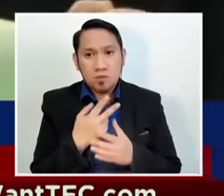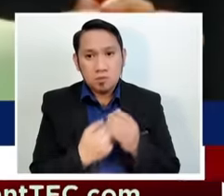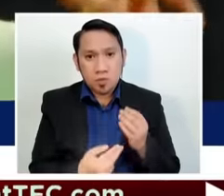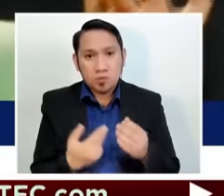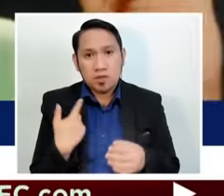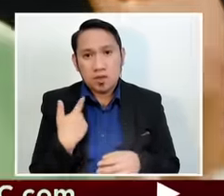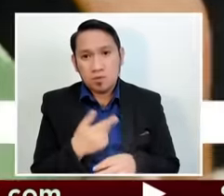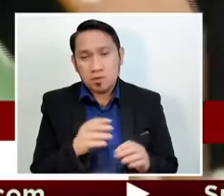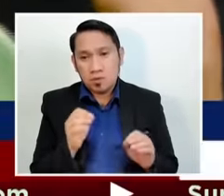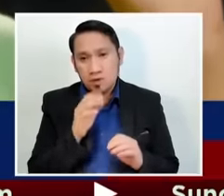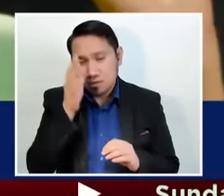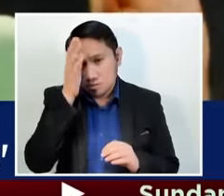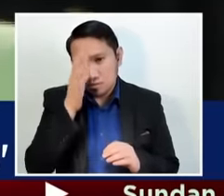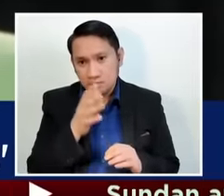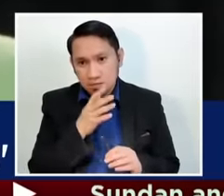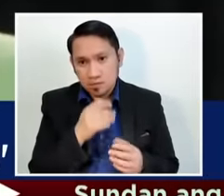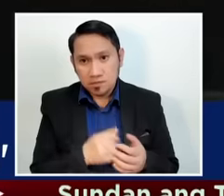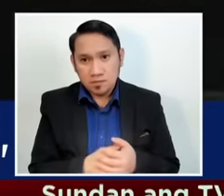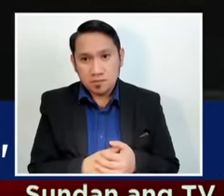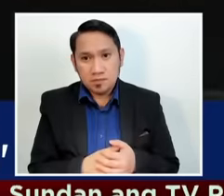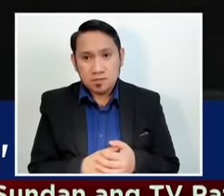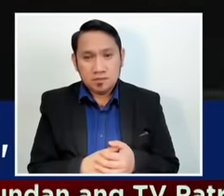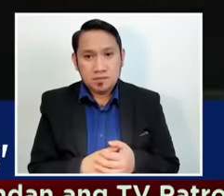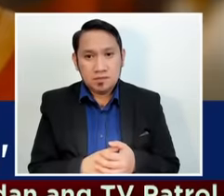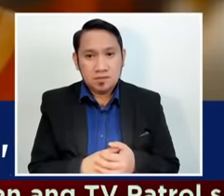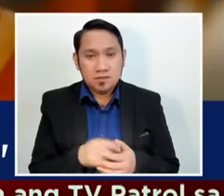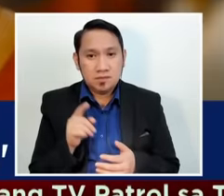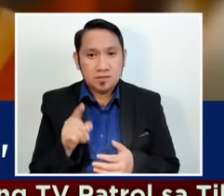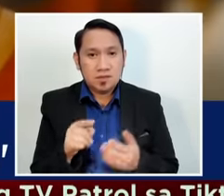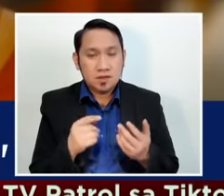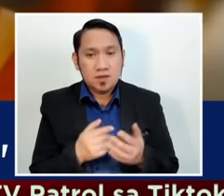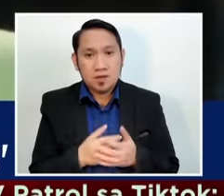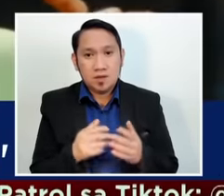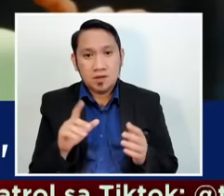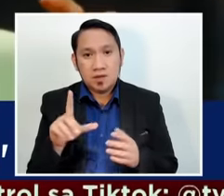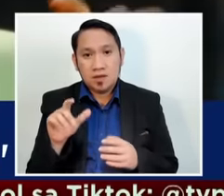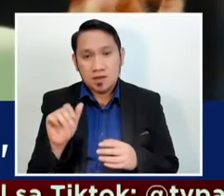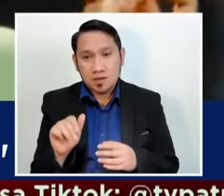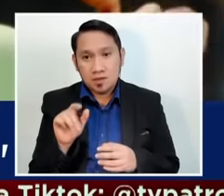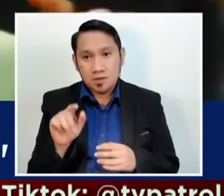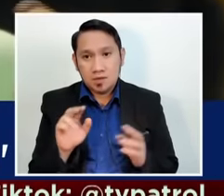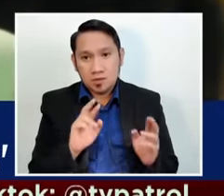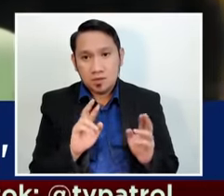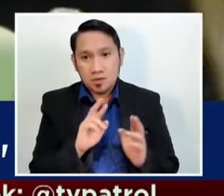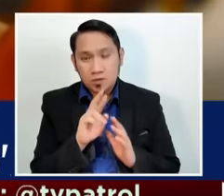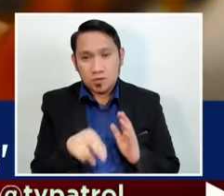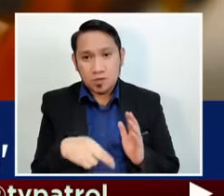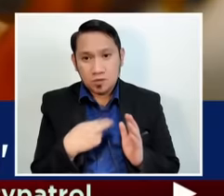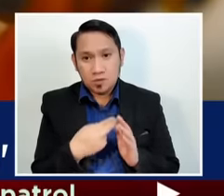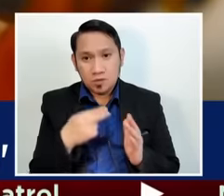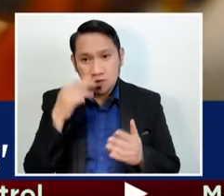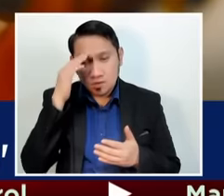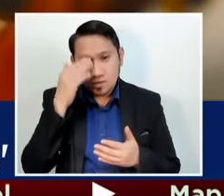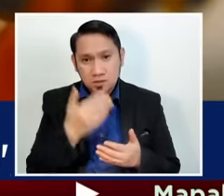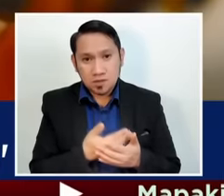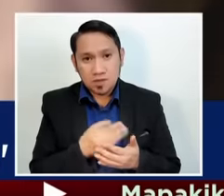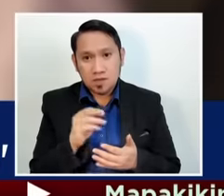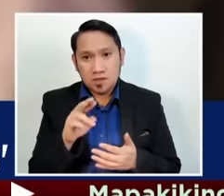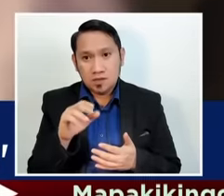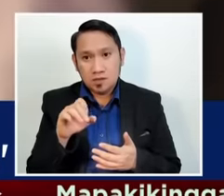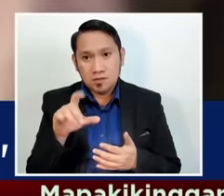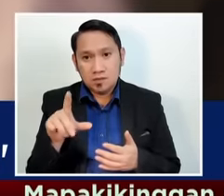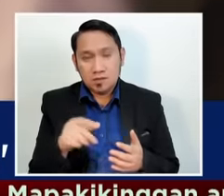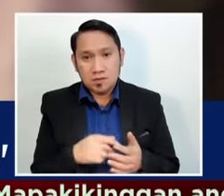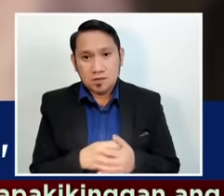lubos. Chismosa siya! Todo naman ang naging paghahanda ni L.A. para sa kanyang role bilang anak ni Maricel. Na-amaze po ako